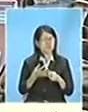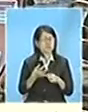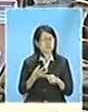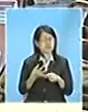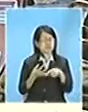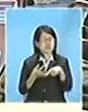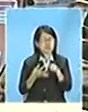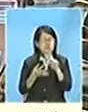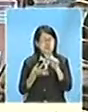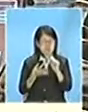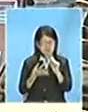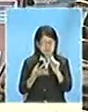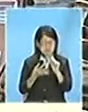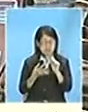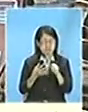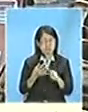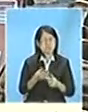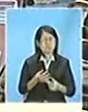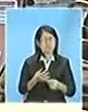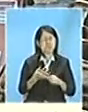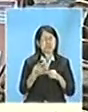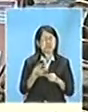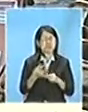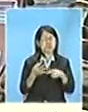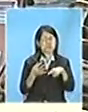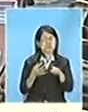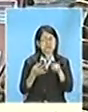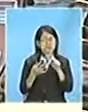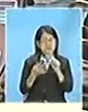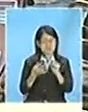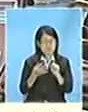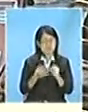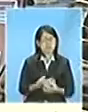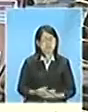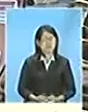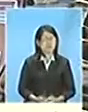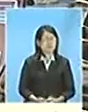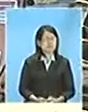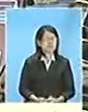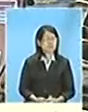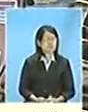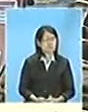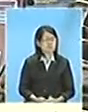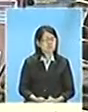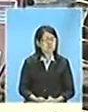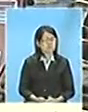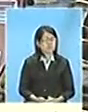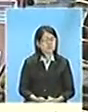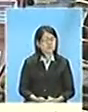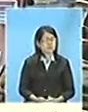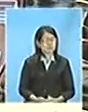ประสิทธิ์โพธสุทนนายประเสริฐประคุณศึกษาพันธ์